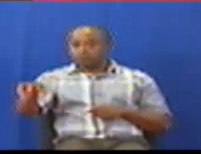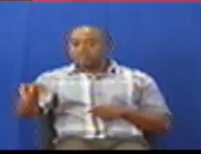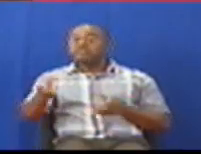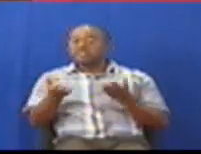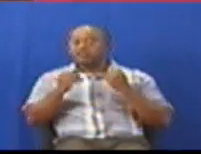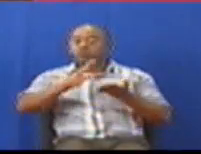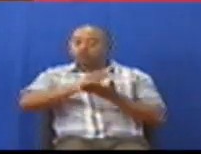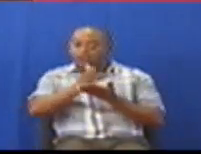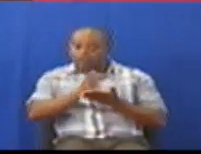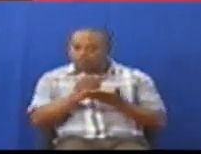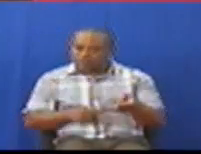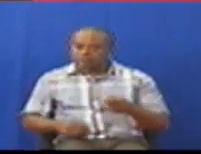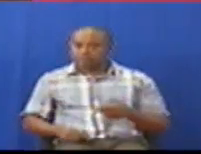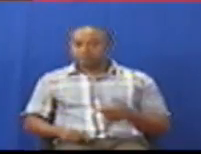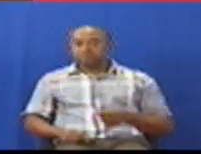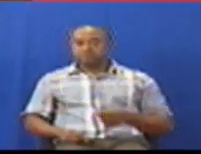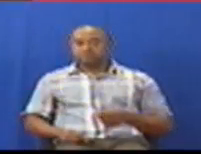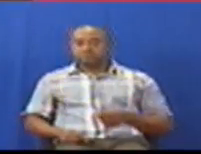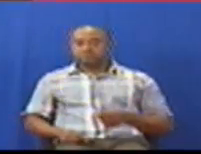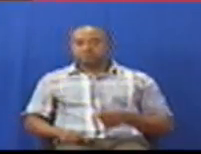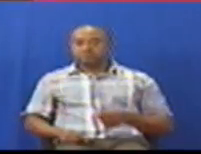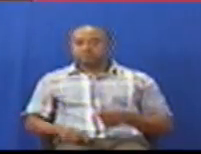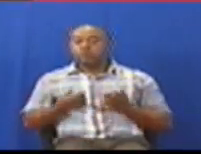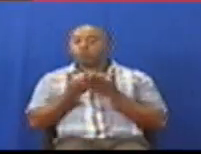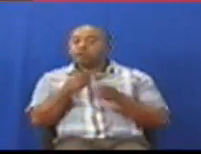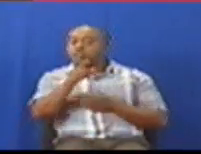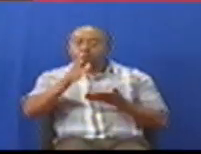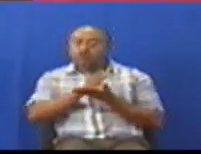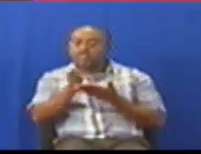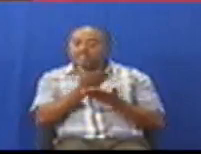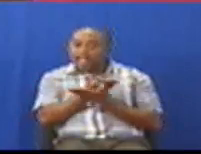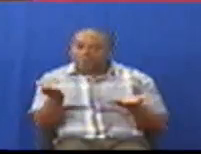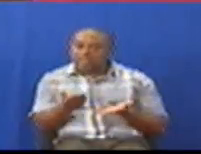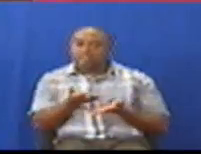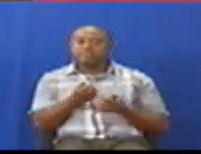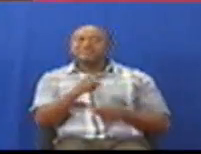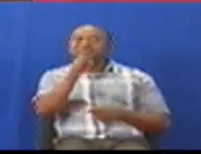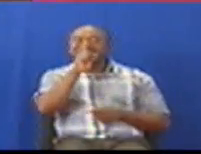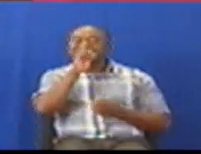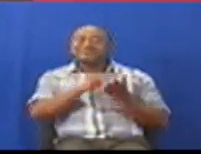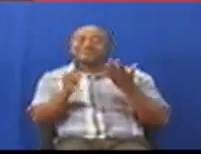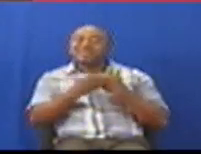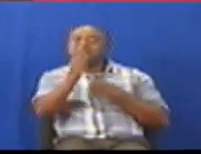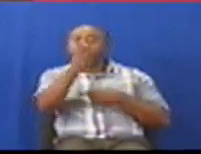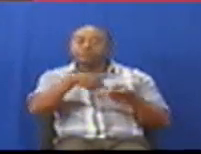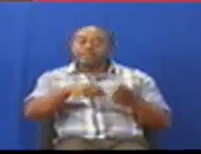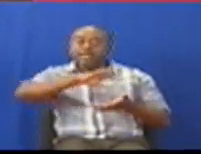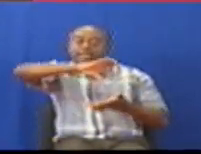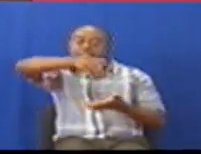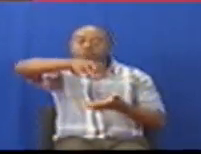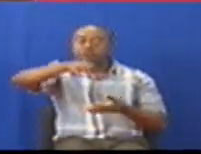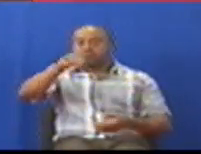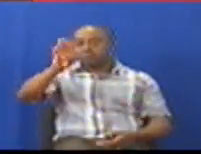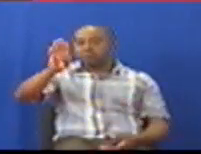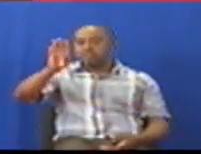mgawanyo. Ni nini kinachofanyika pale Bariadi? Kuna siri gani katika jimbo hili kutogawanywa